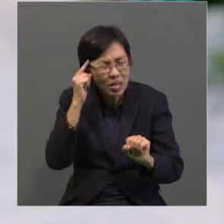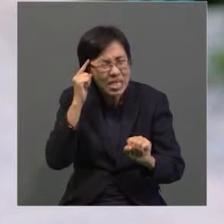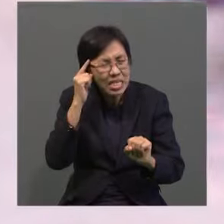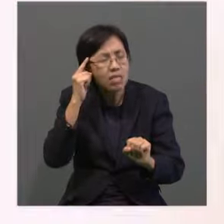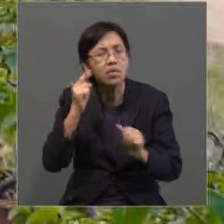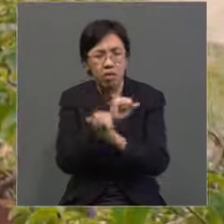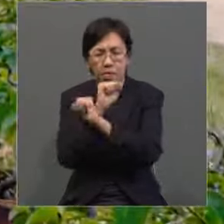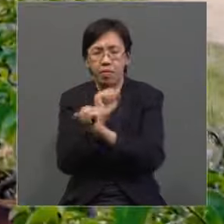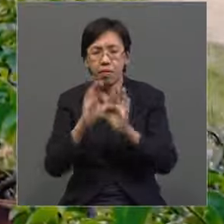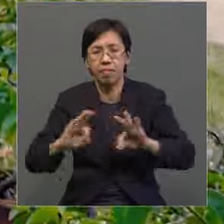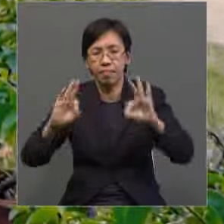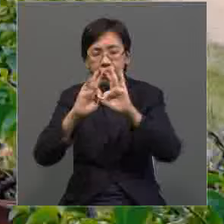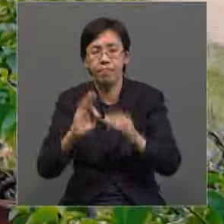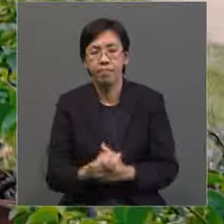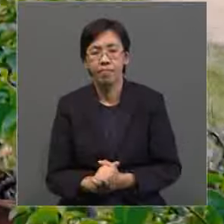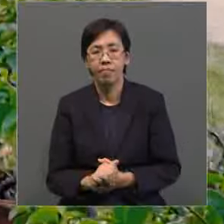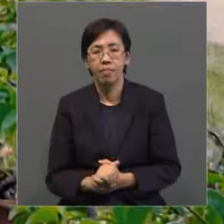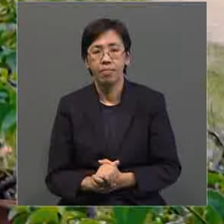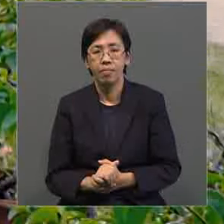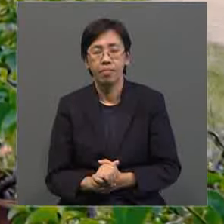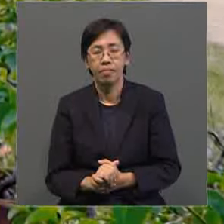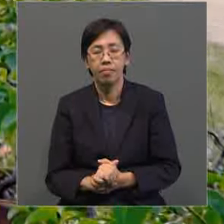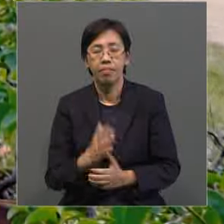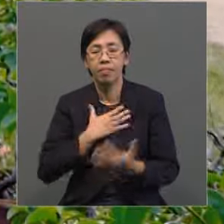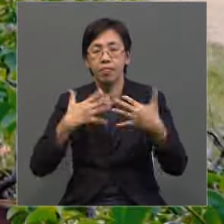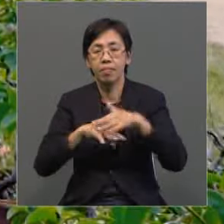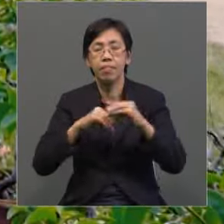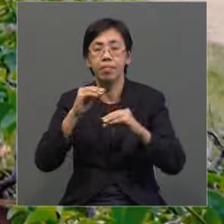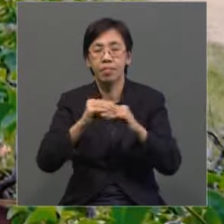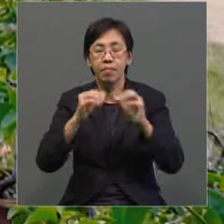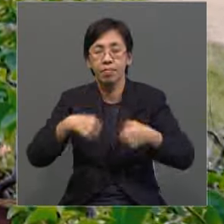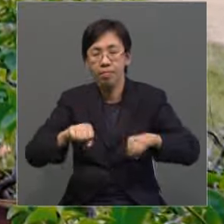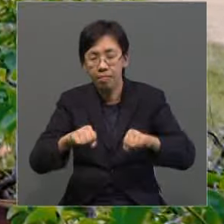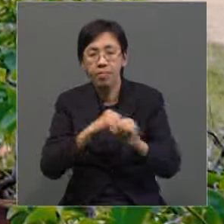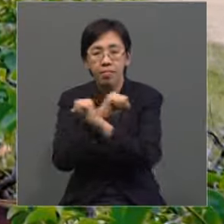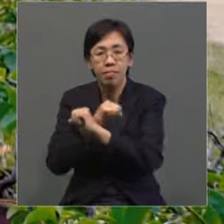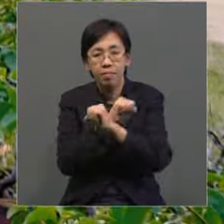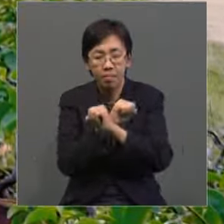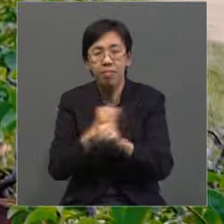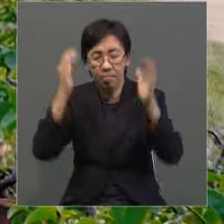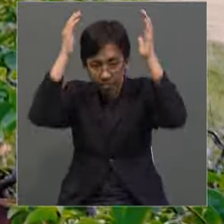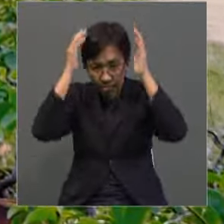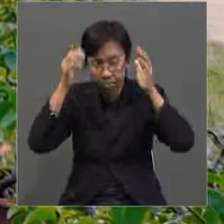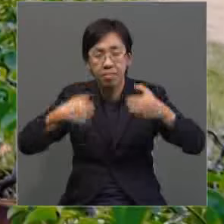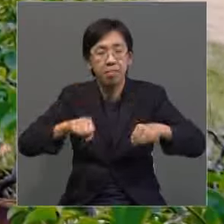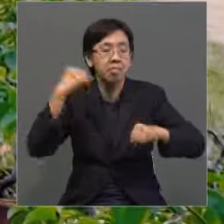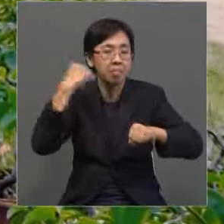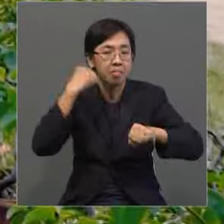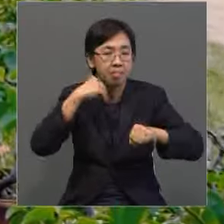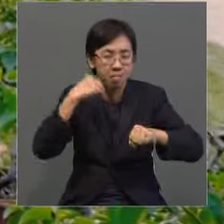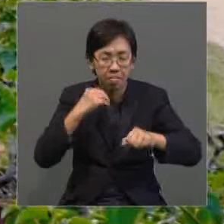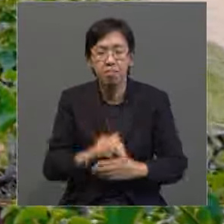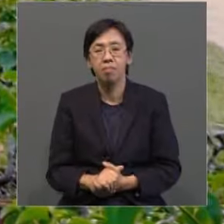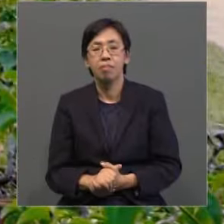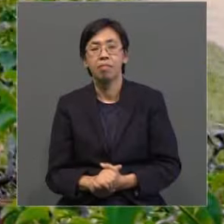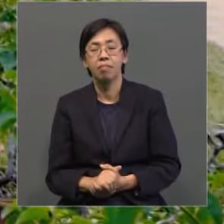ครับ อัลมูให้ดีนะครับได้ร่วมโครงการรณรงค์ขับขี่ปลอดภัยโดยการสวมหมวกนิรภัยทุกครั้งที่มีการขับขี่น